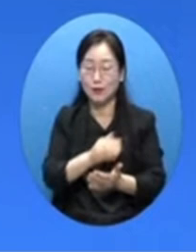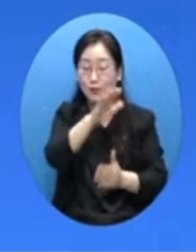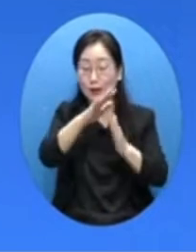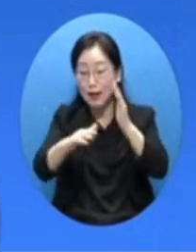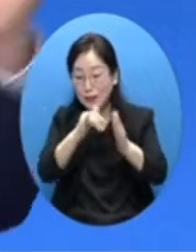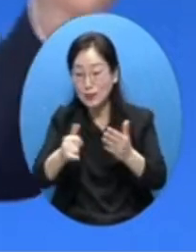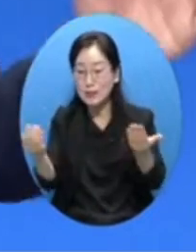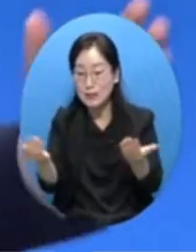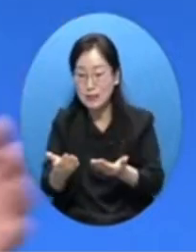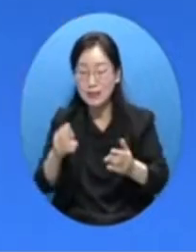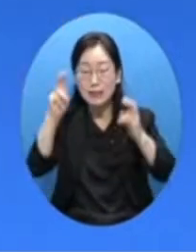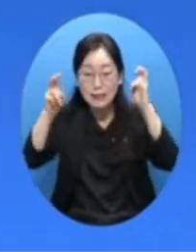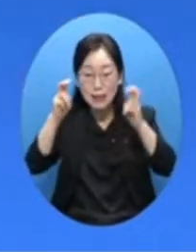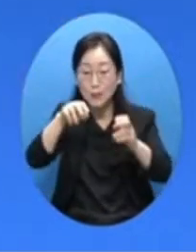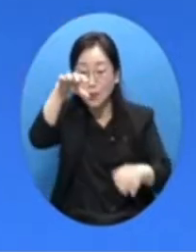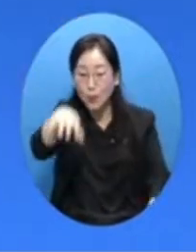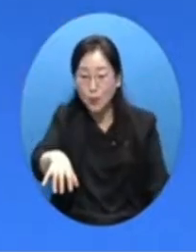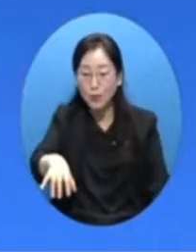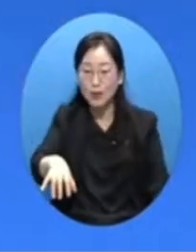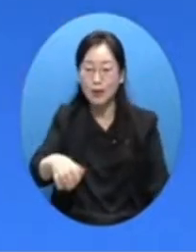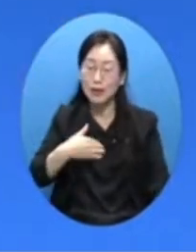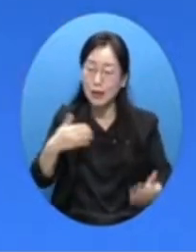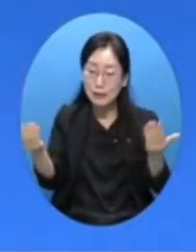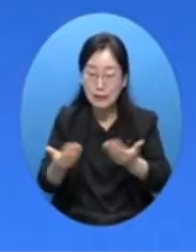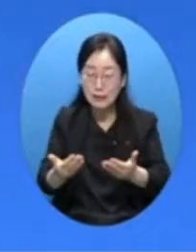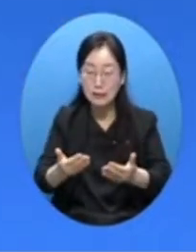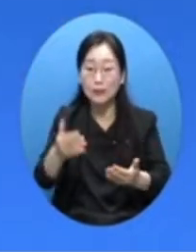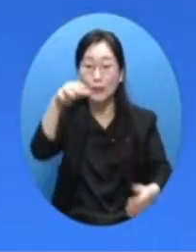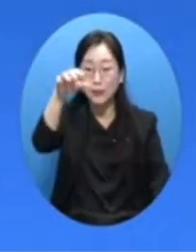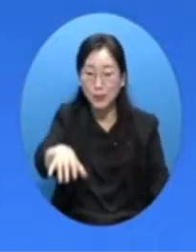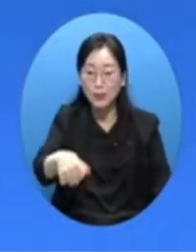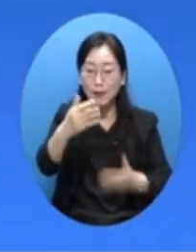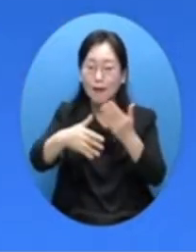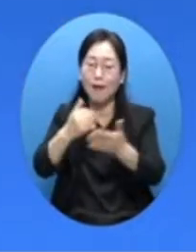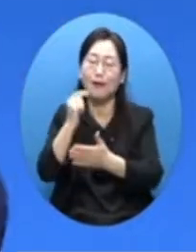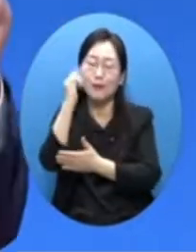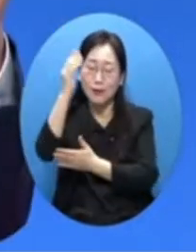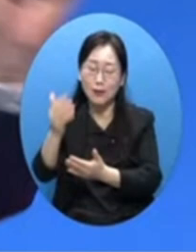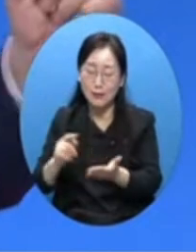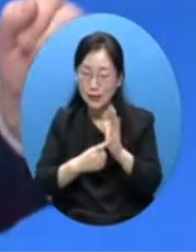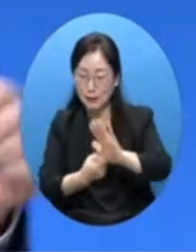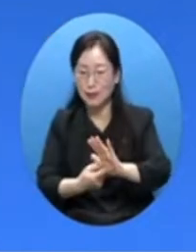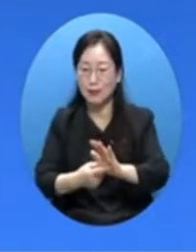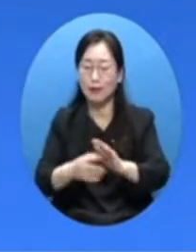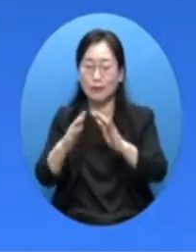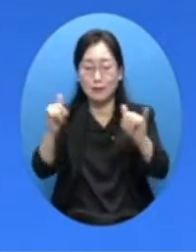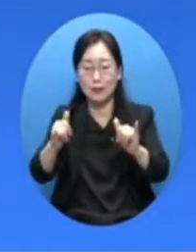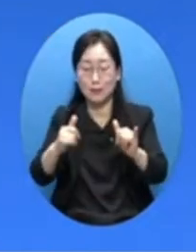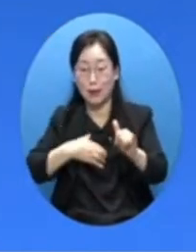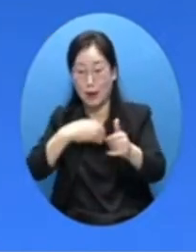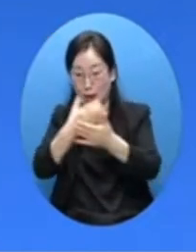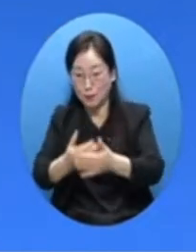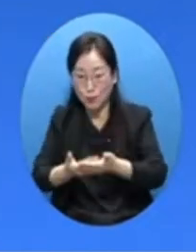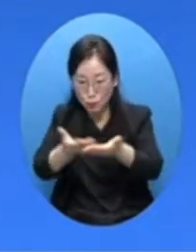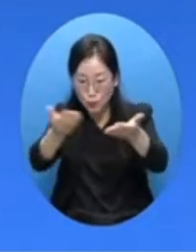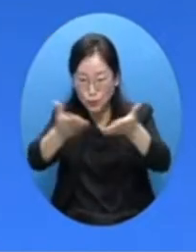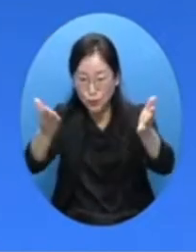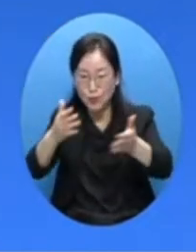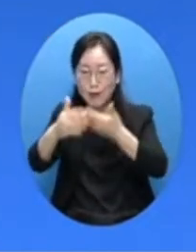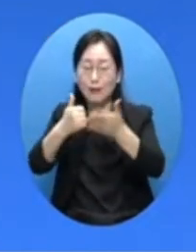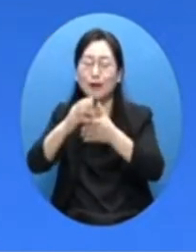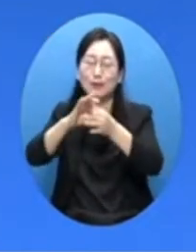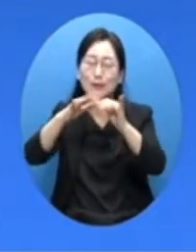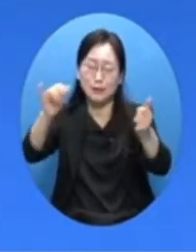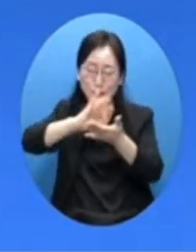가정에서 직장에서 사업장에서 내가 일하는 그 일터에서 하나님께 영광을 드리고 사람들을 감동시켜드리는 위대한 하나님의 사람으로 쓰임받게